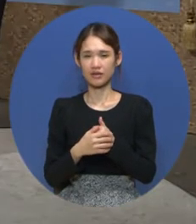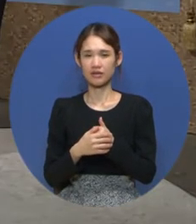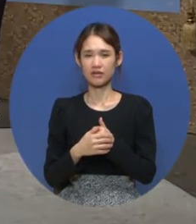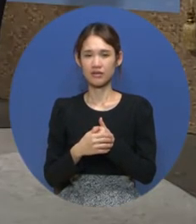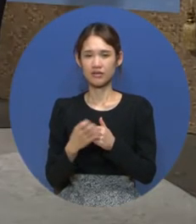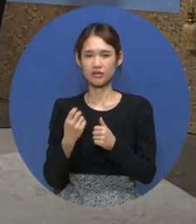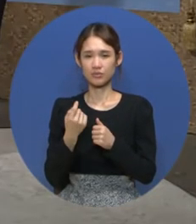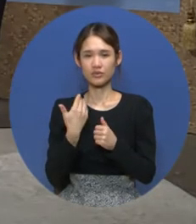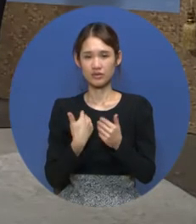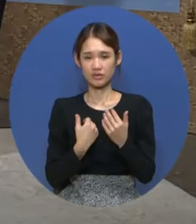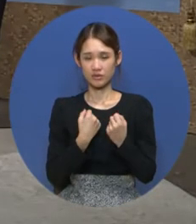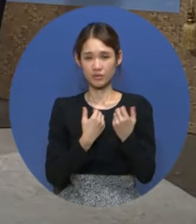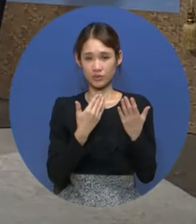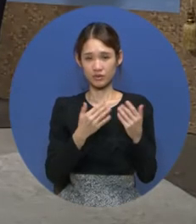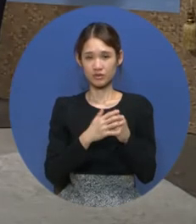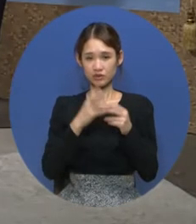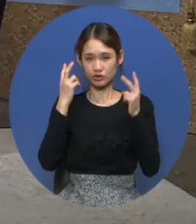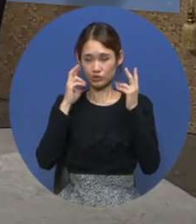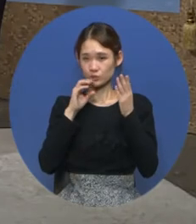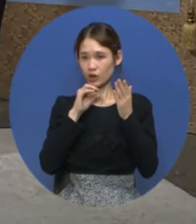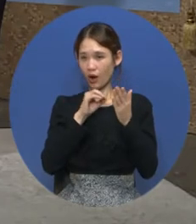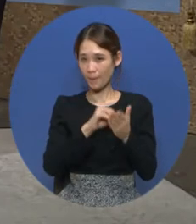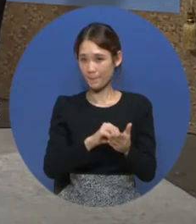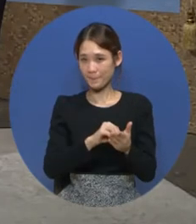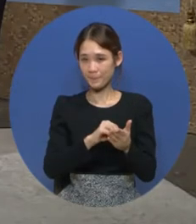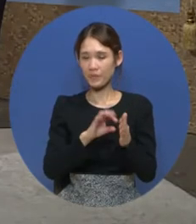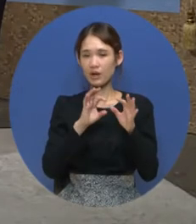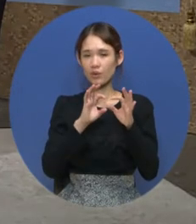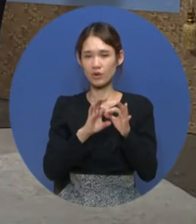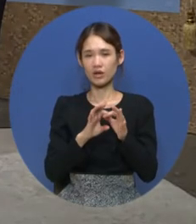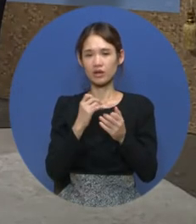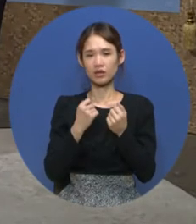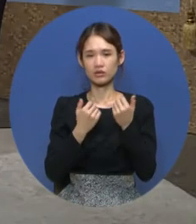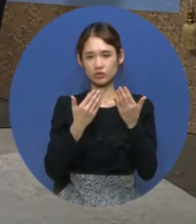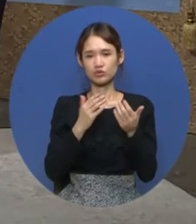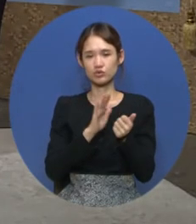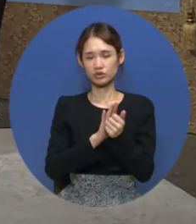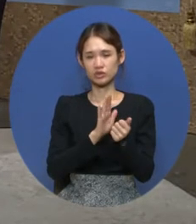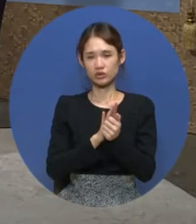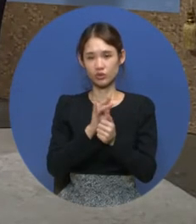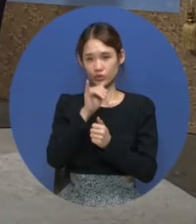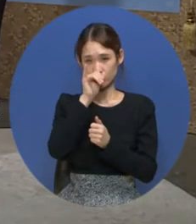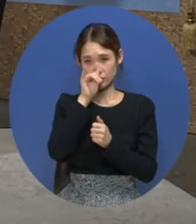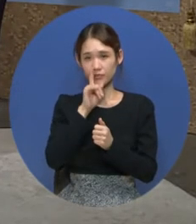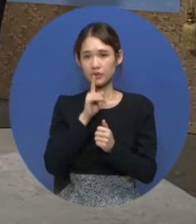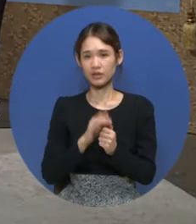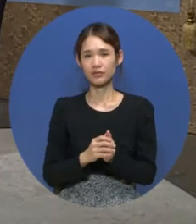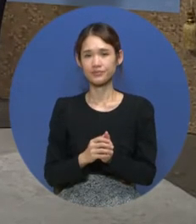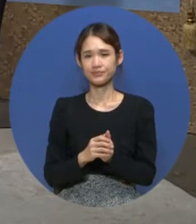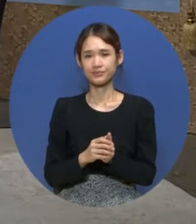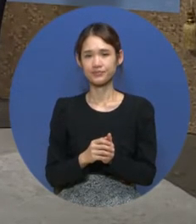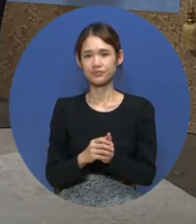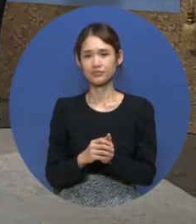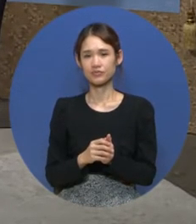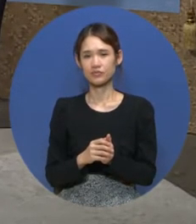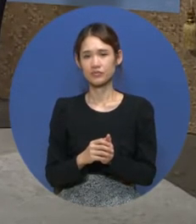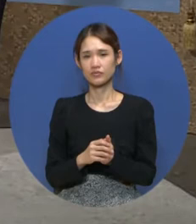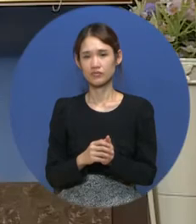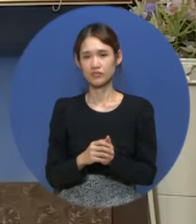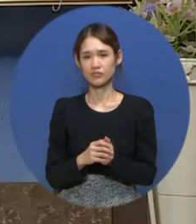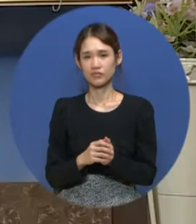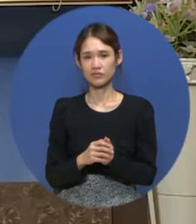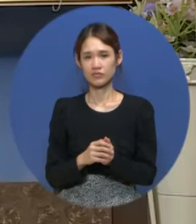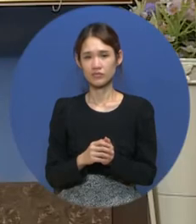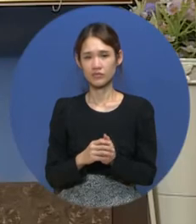그리고 또 앞서서 그 취업에 대해서도 더 지원을 해주시고 오라고 말씀을 해주셨는데요 이